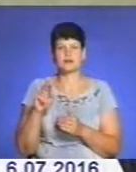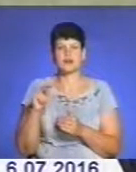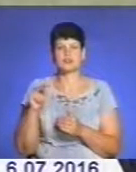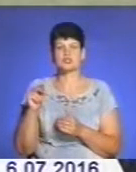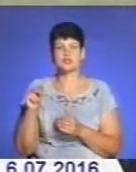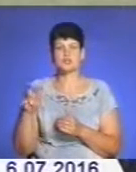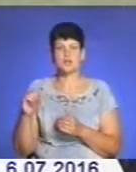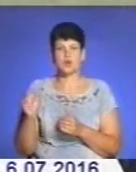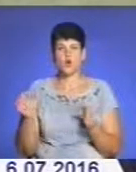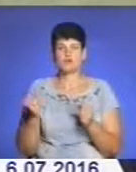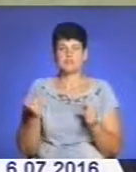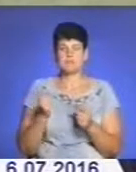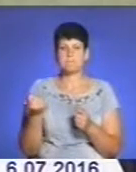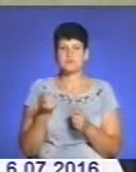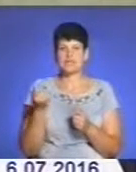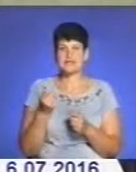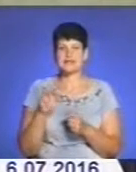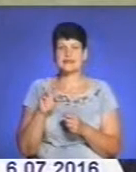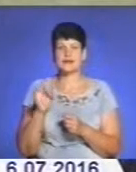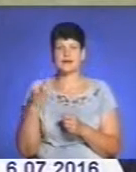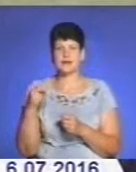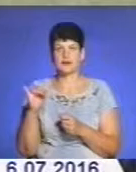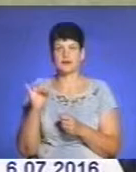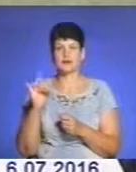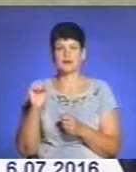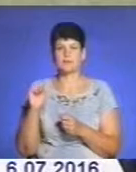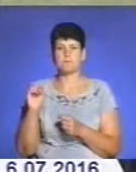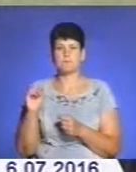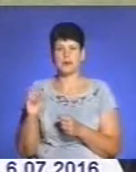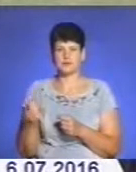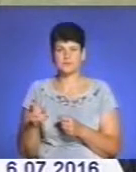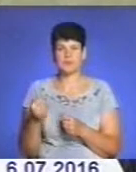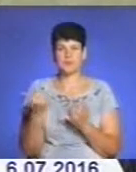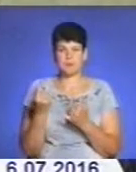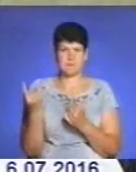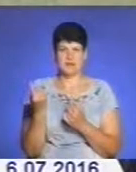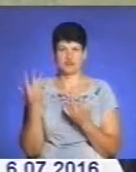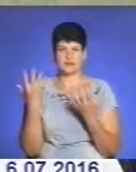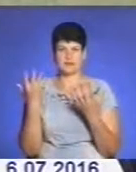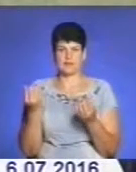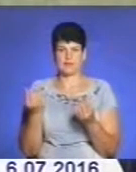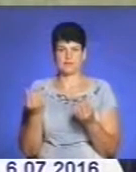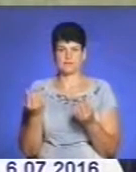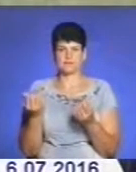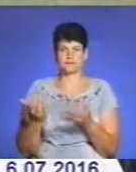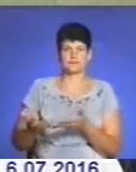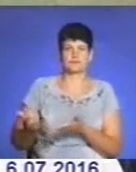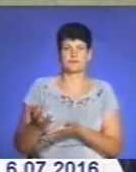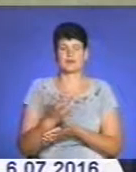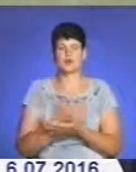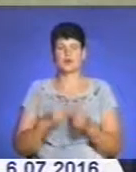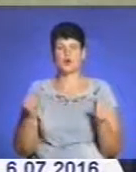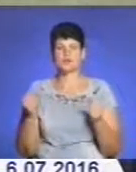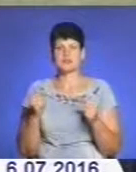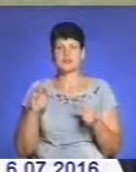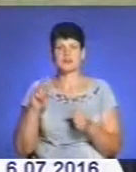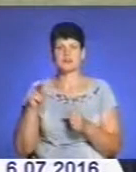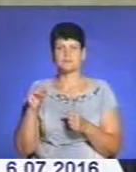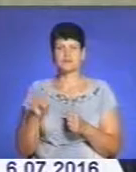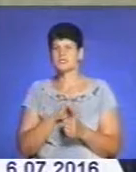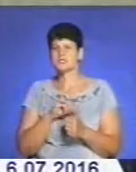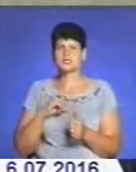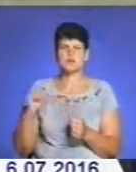ярий ріпак. Сьогодні це фактично ми зайшли сьогодні перший день на обмолоту зимового ячменя. Це самки самі сухі